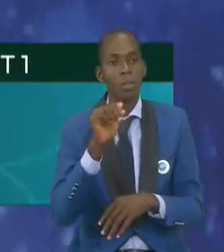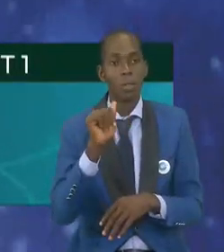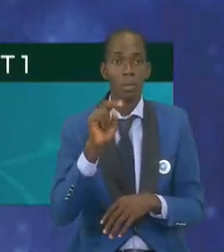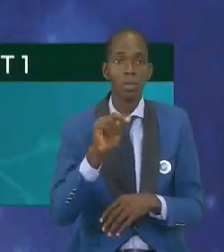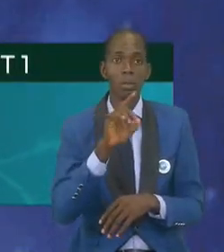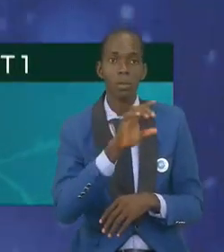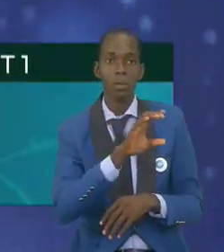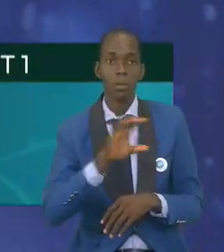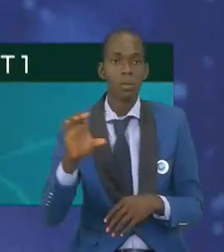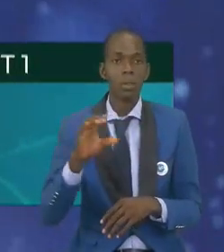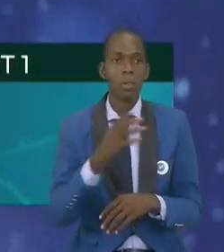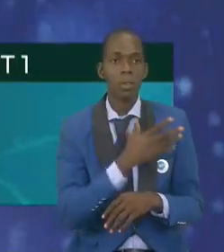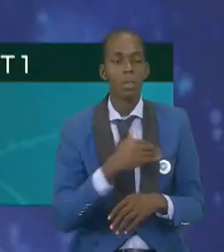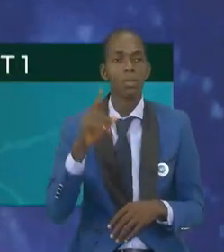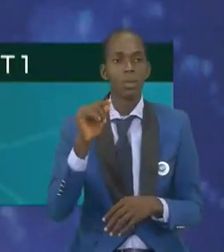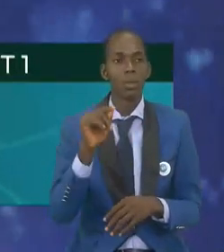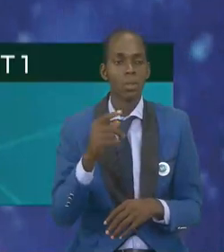s'attrapent